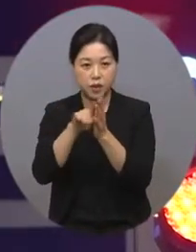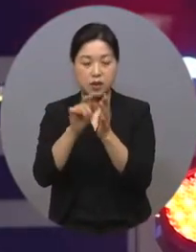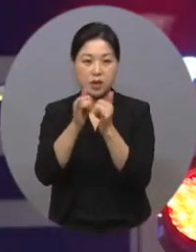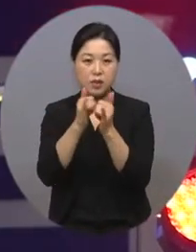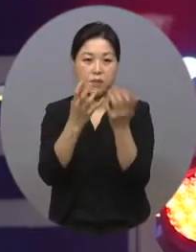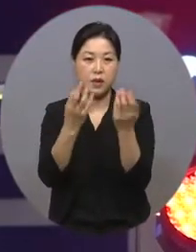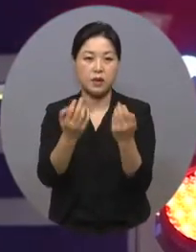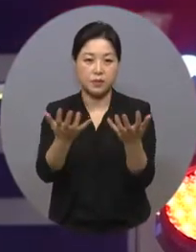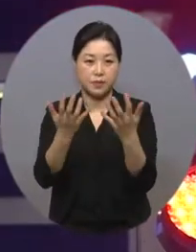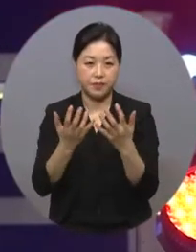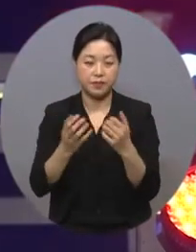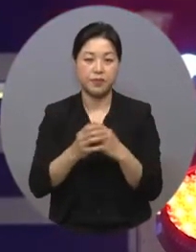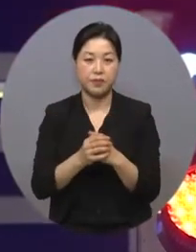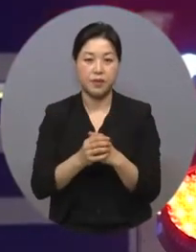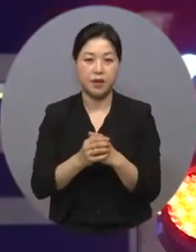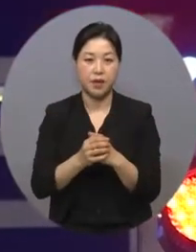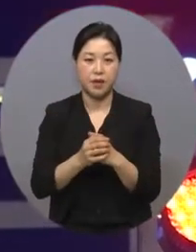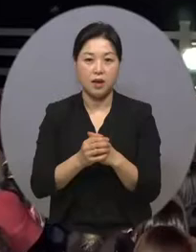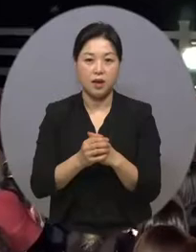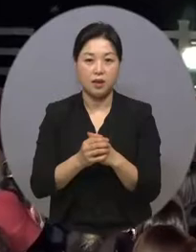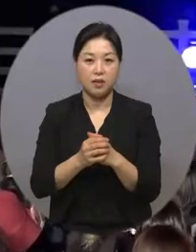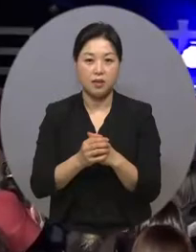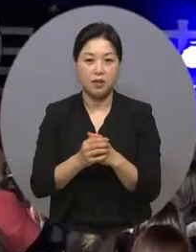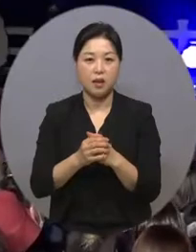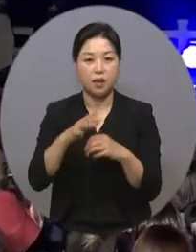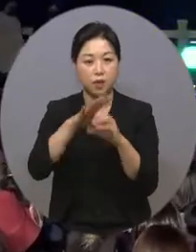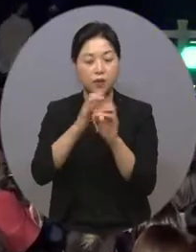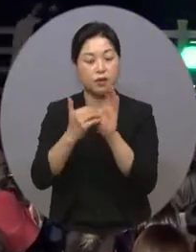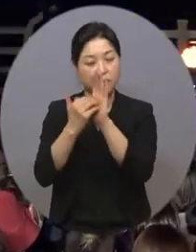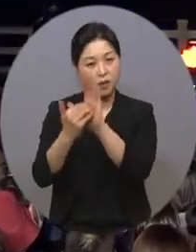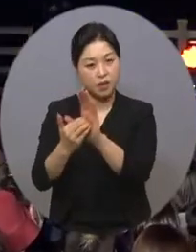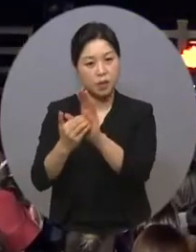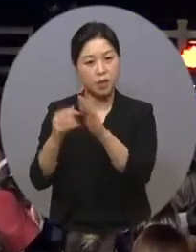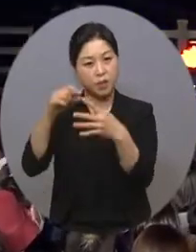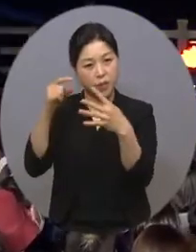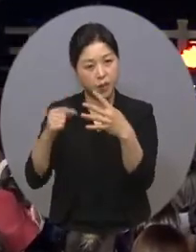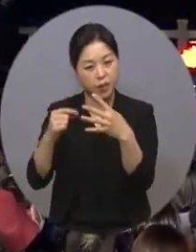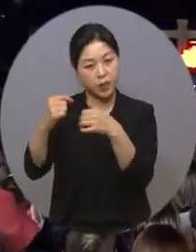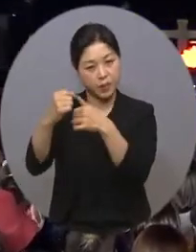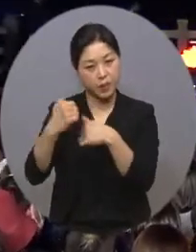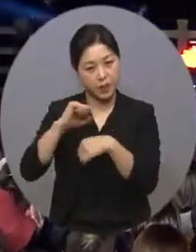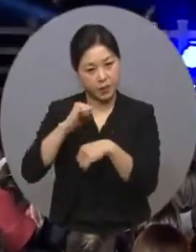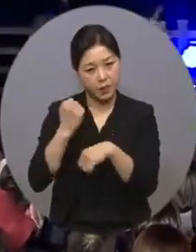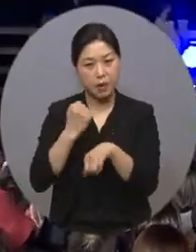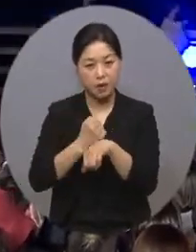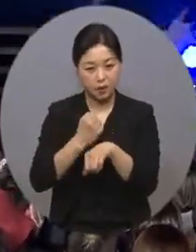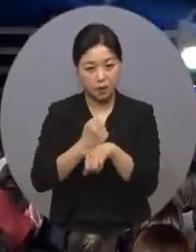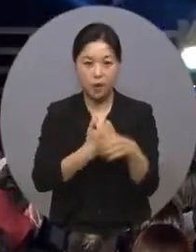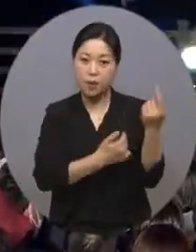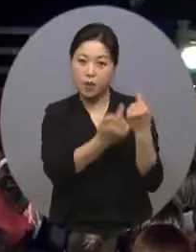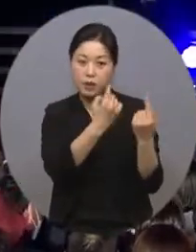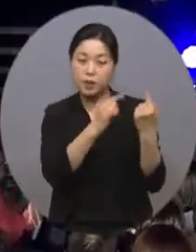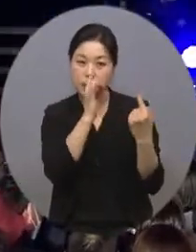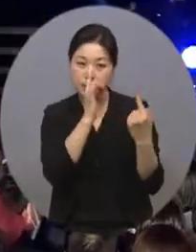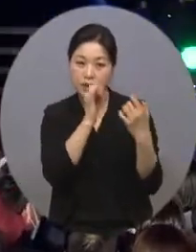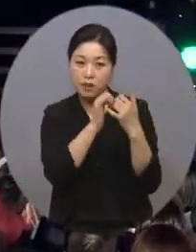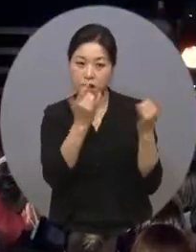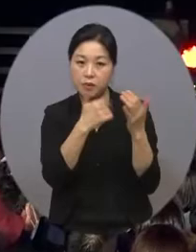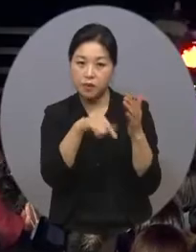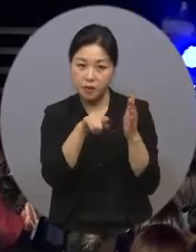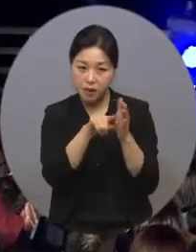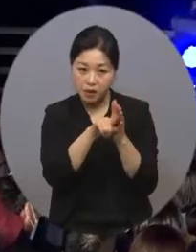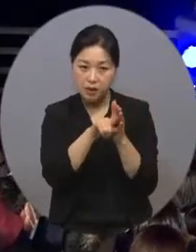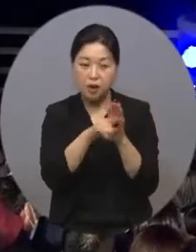등 방역 재심을 준수하며 진행되었고 현장에 오지 못하는 관람객들을 위해 예산 장터 성 국제 공식 유튜브 채널을